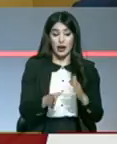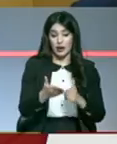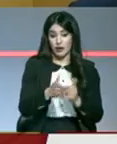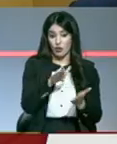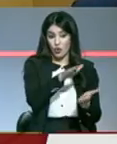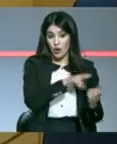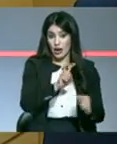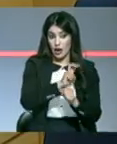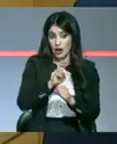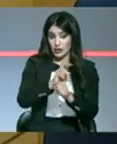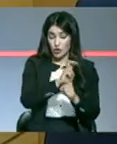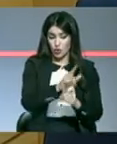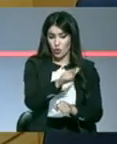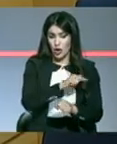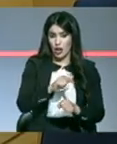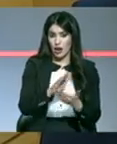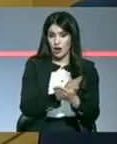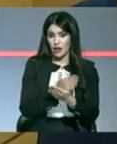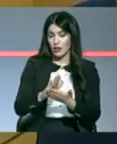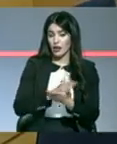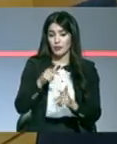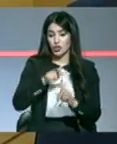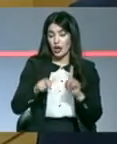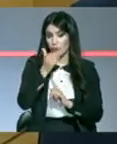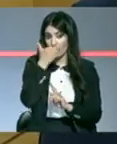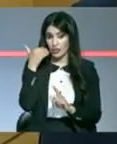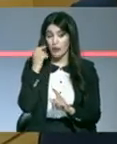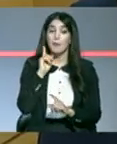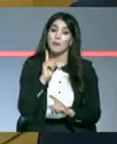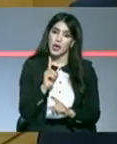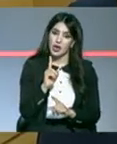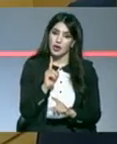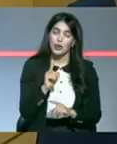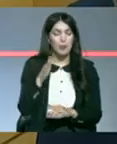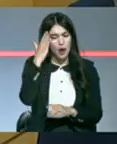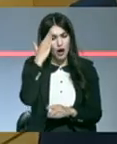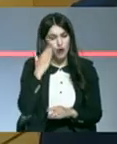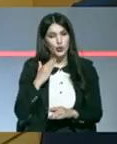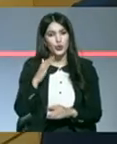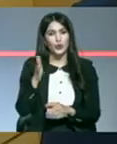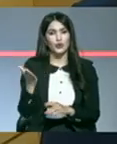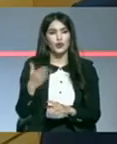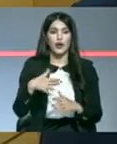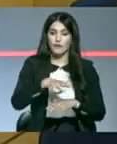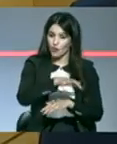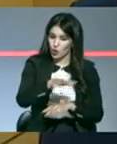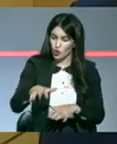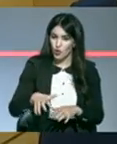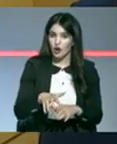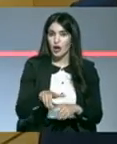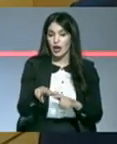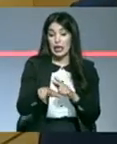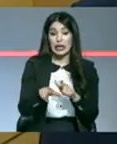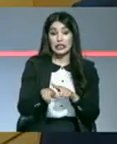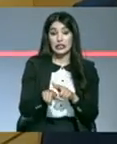والمخزونات التعديليه اللي تم انجازها بعنوان شهر رمضان اما ان كان تعرفوا انه بالنسبه للخضر ولا اللي هي